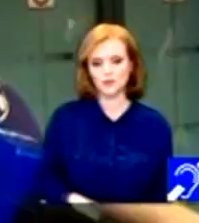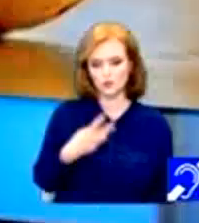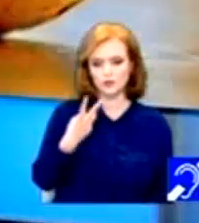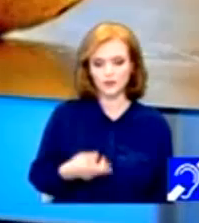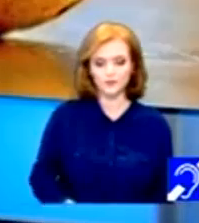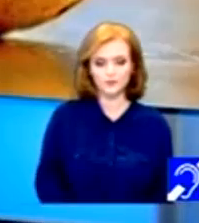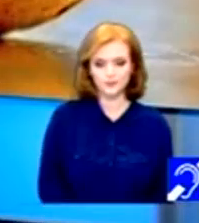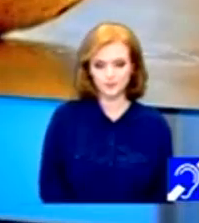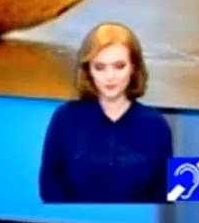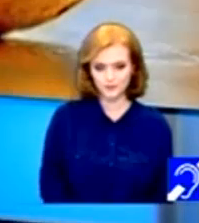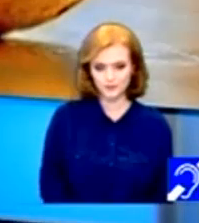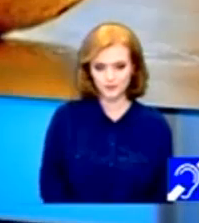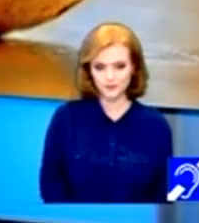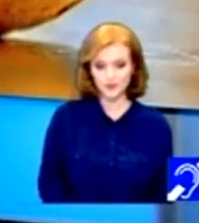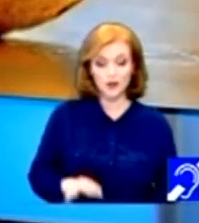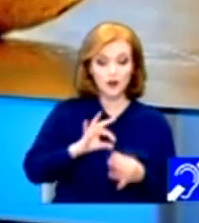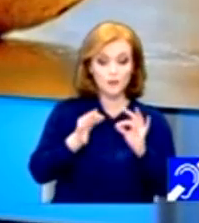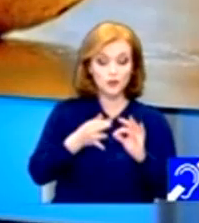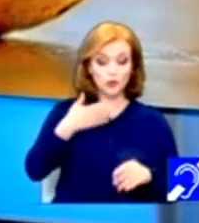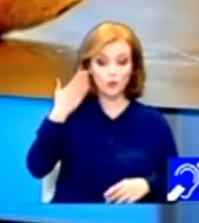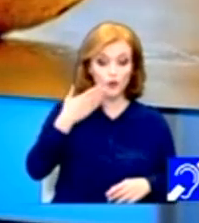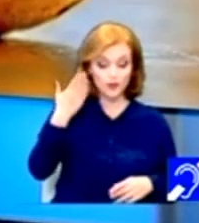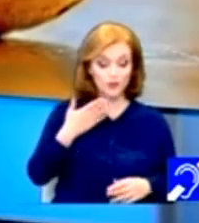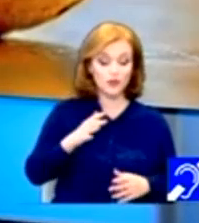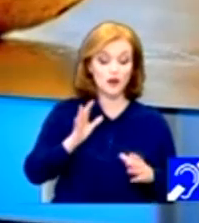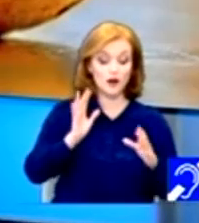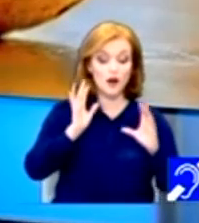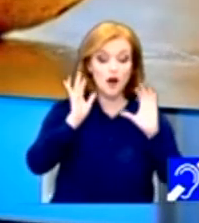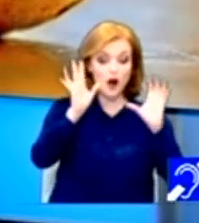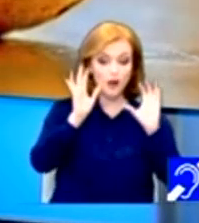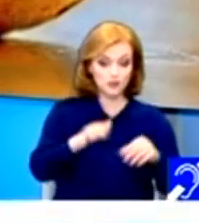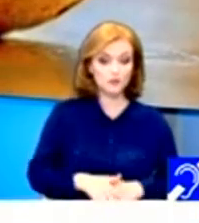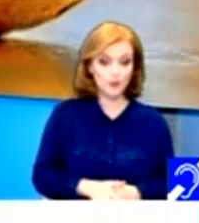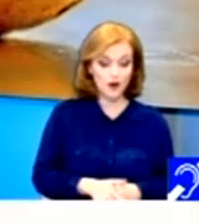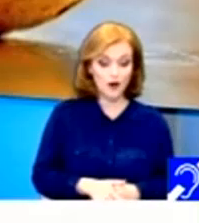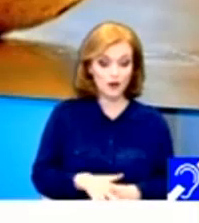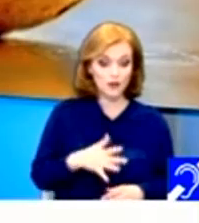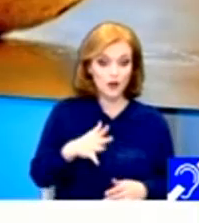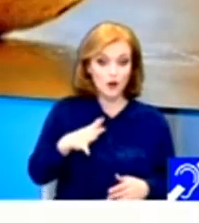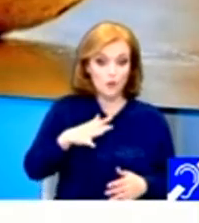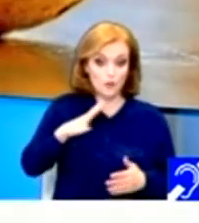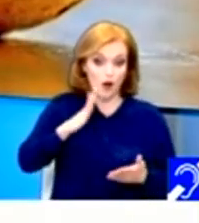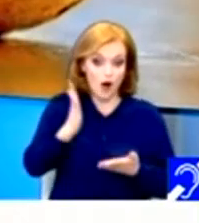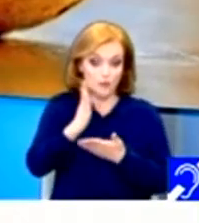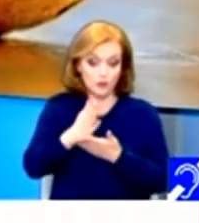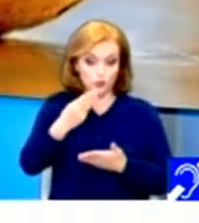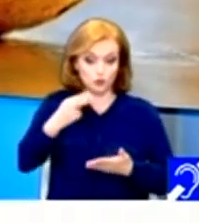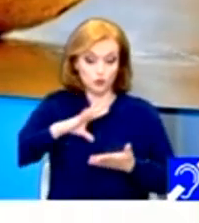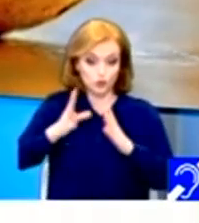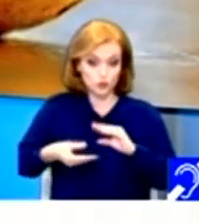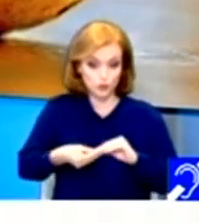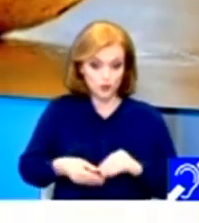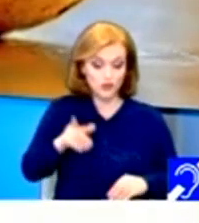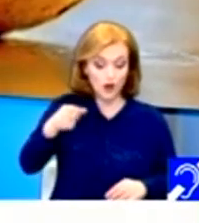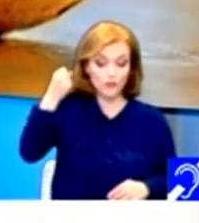acolo. Campioana României la handbal merge din victorie în victorie și domină Liga Florilor. Vâlcenele au învins în